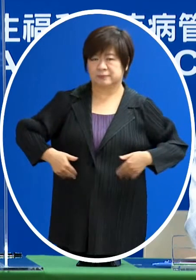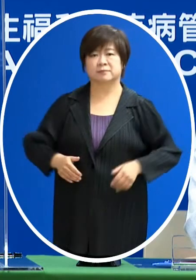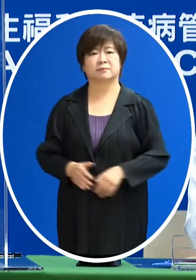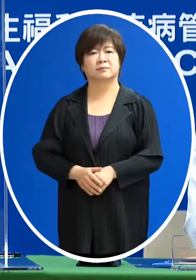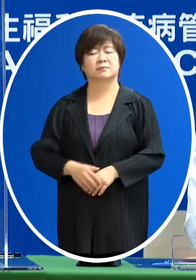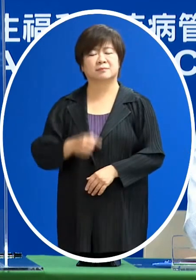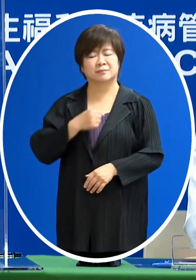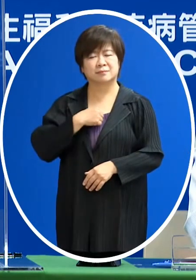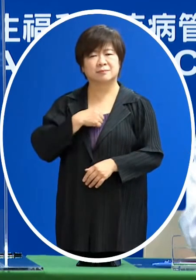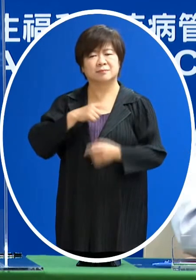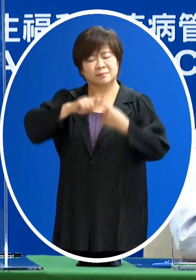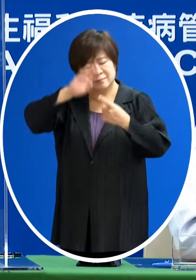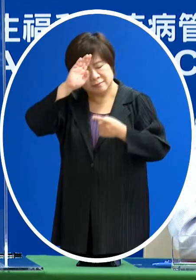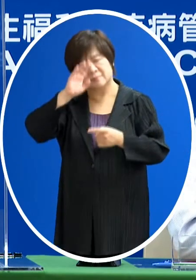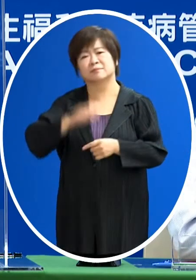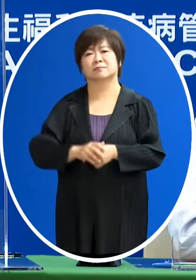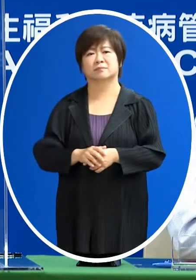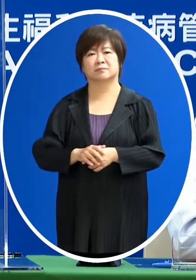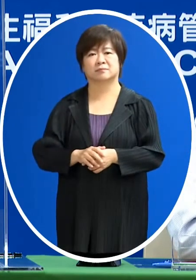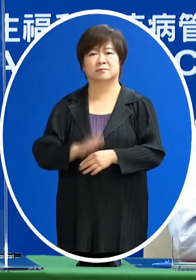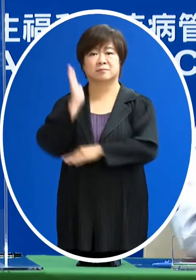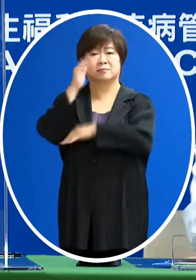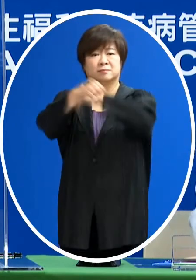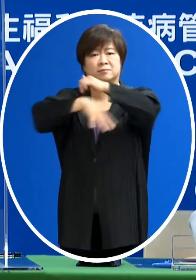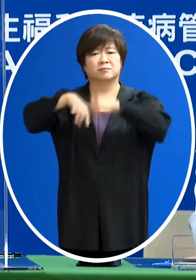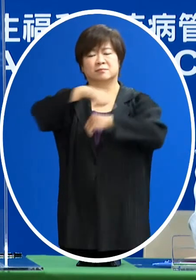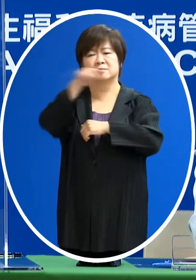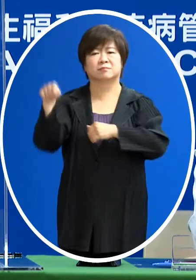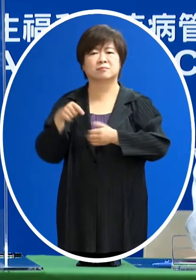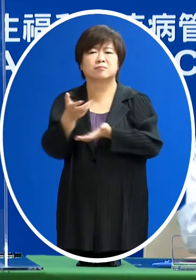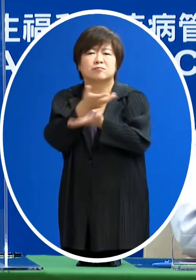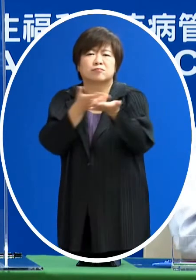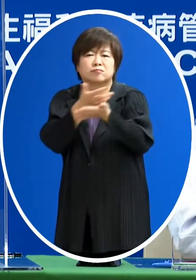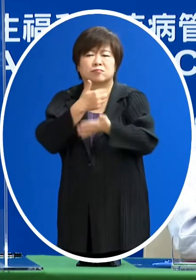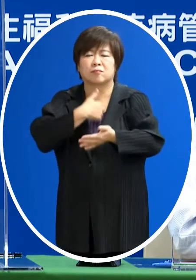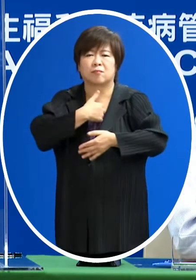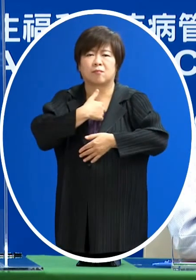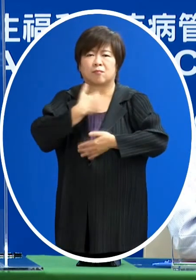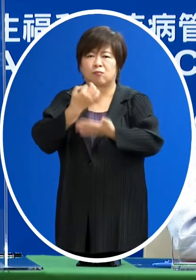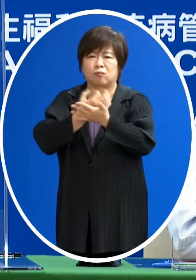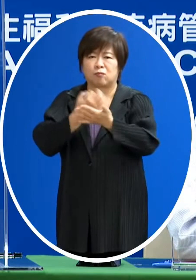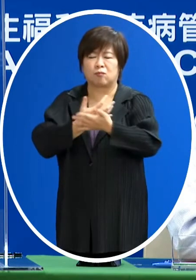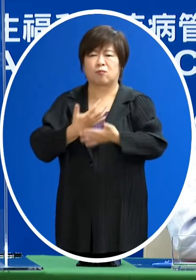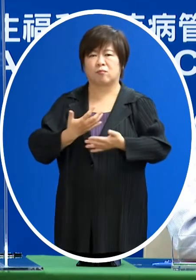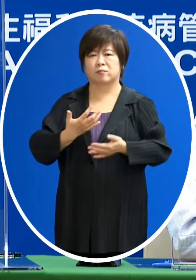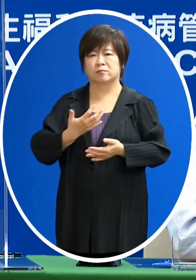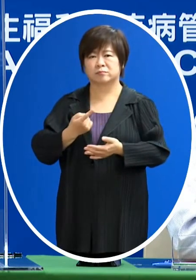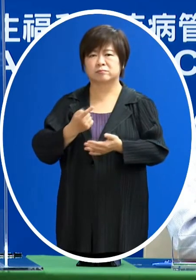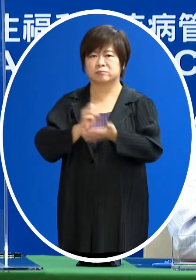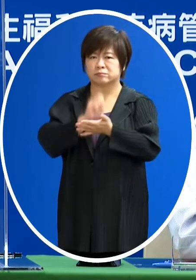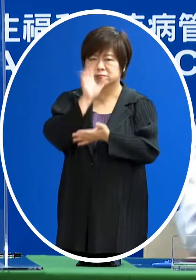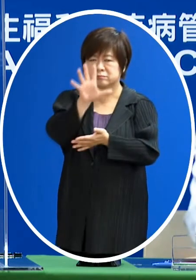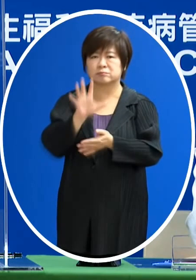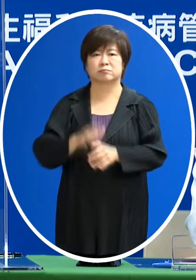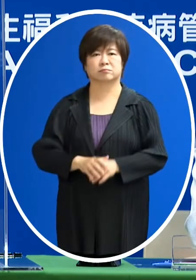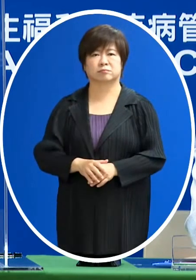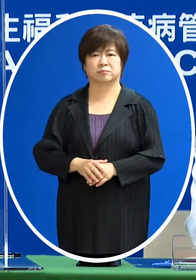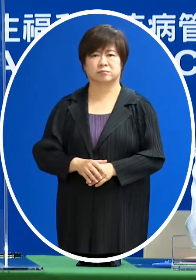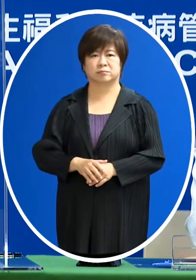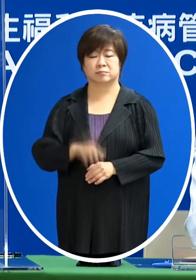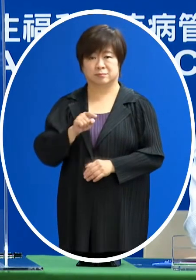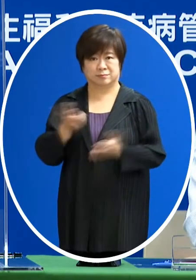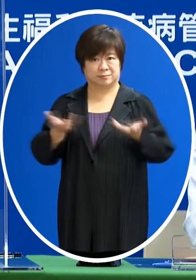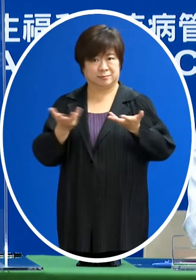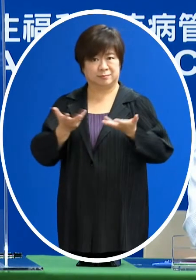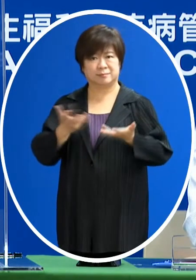表达抱歉没有跟相关的单位来做这样的一个沟通，但是我们有跟行政有报告，好，那基本上这个事